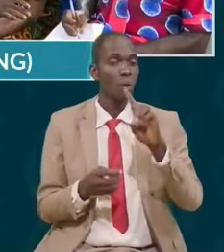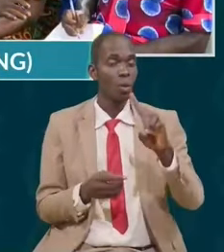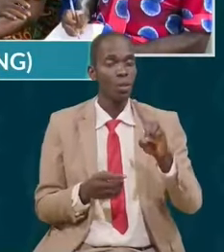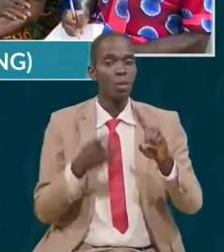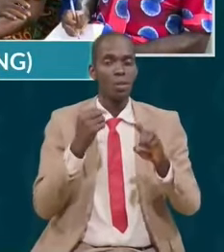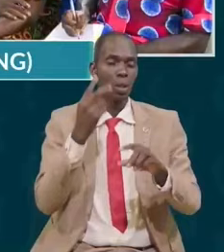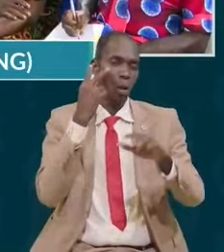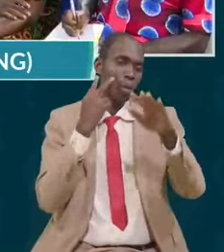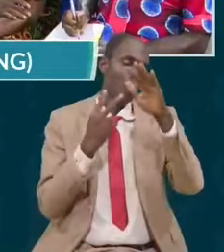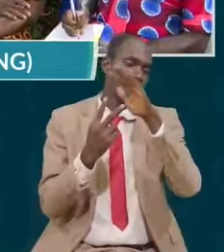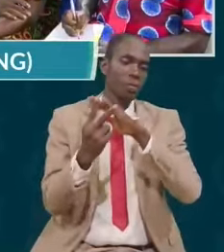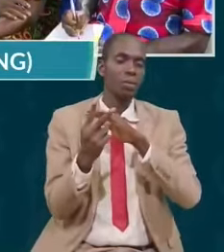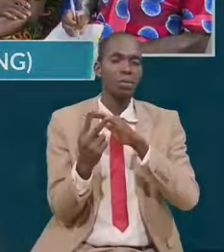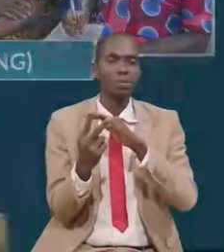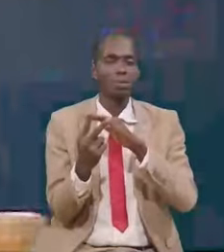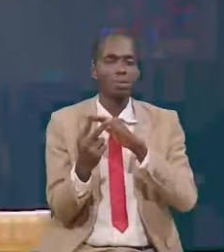Premièrement, c'est la prophétie.